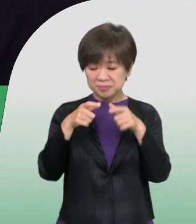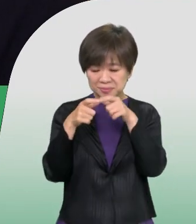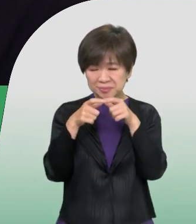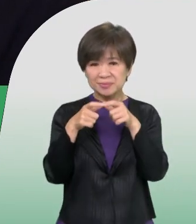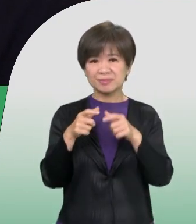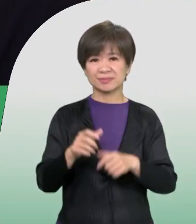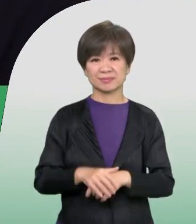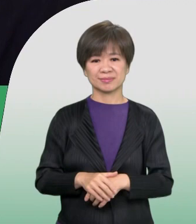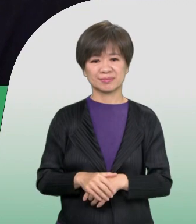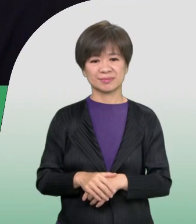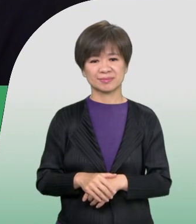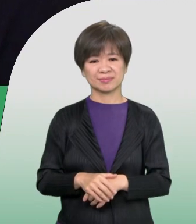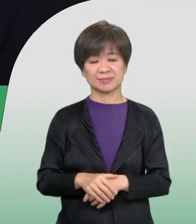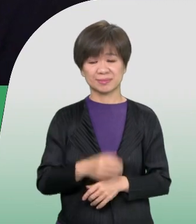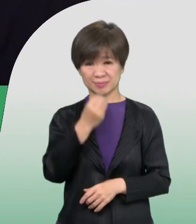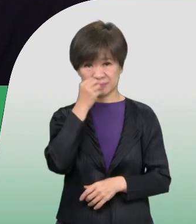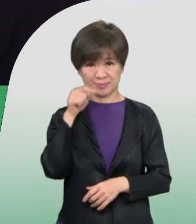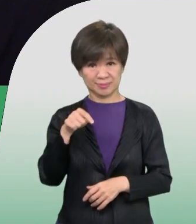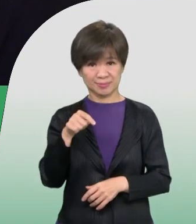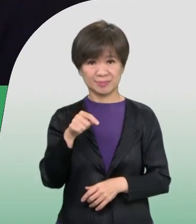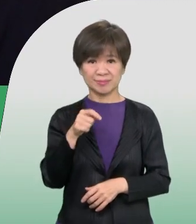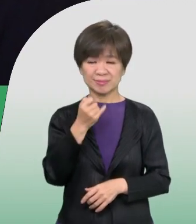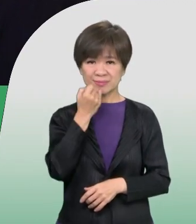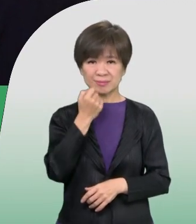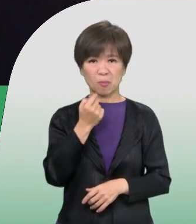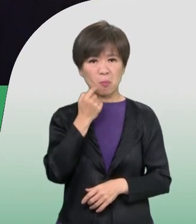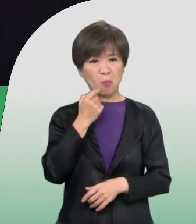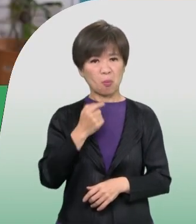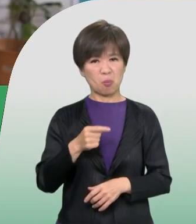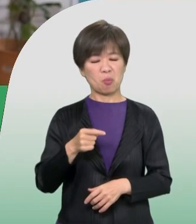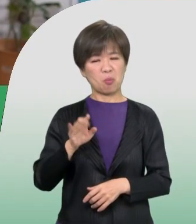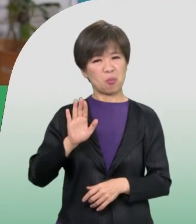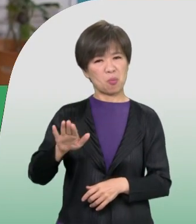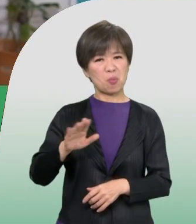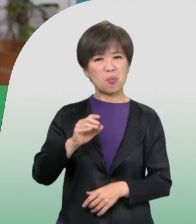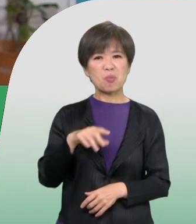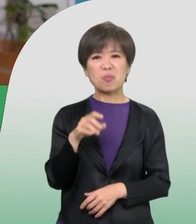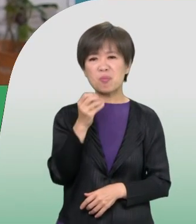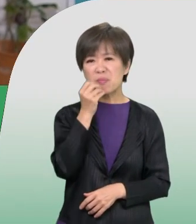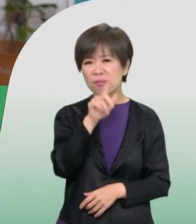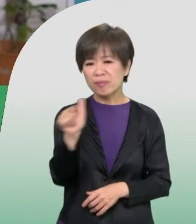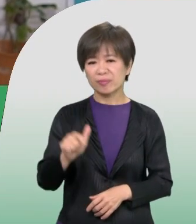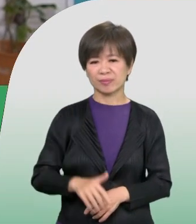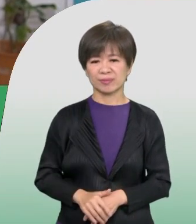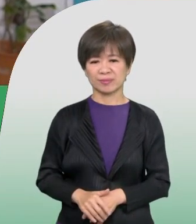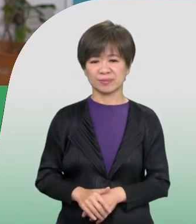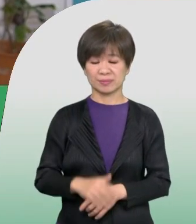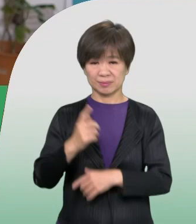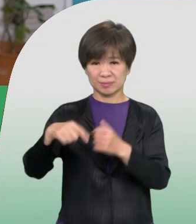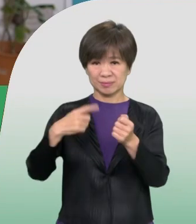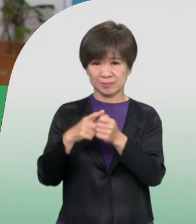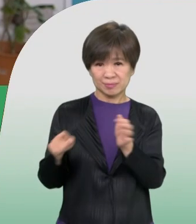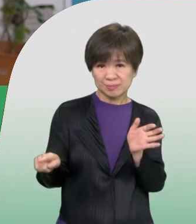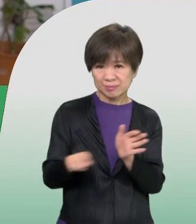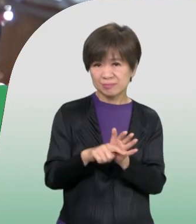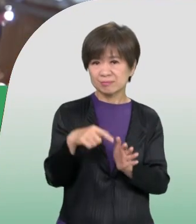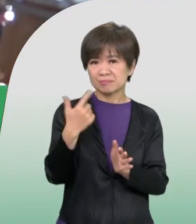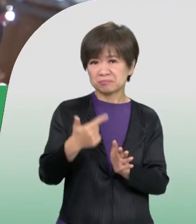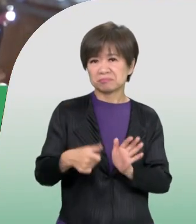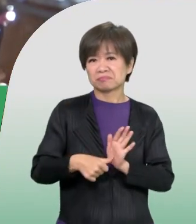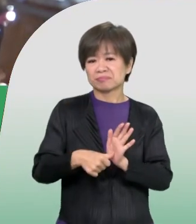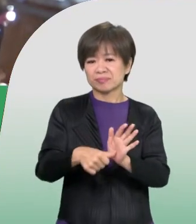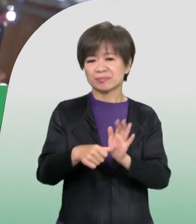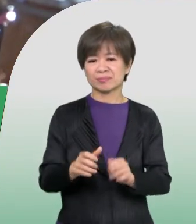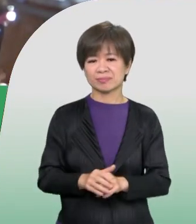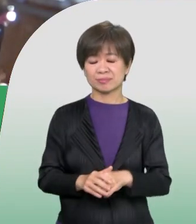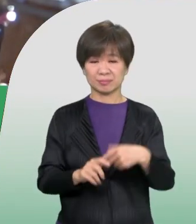的是安尼的点心，做得品尝到在地的风味。 今日个理念脱离言外来，慢慢收到肯定。